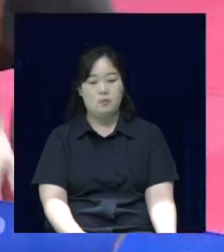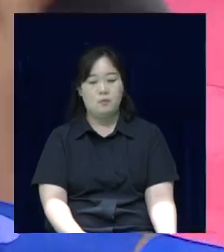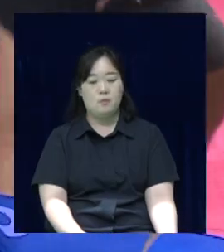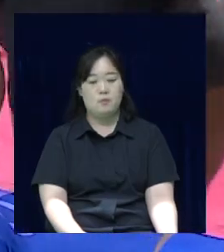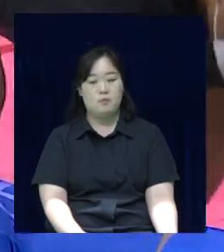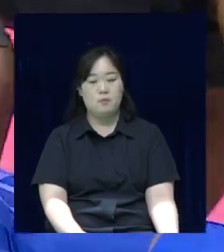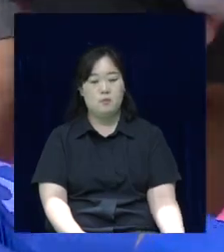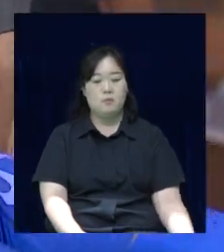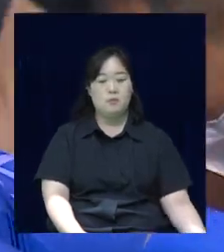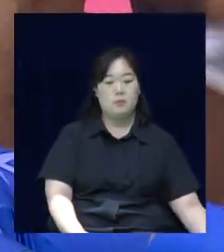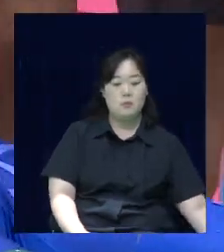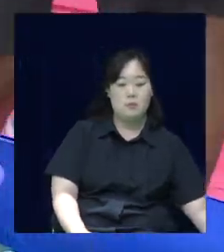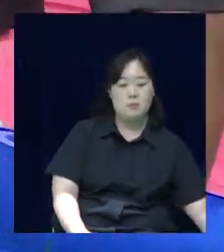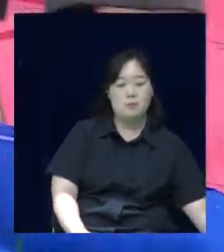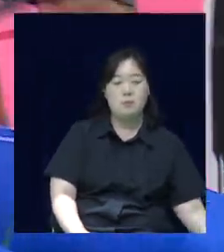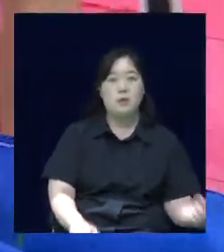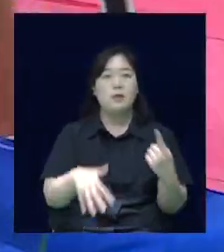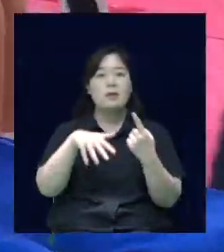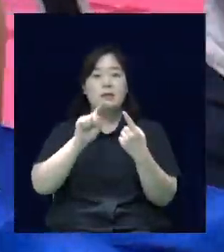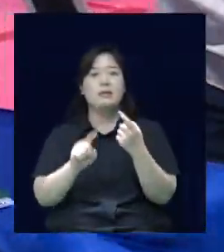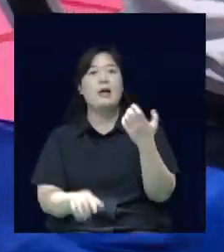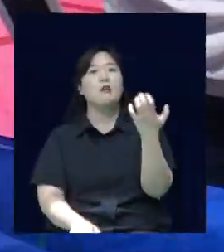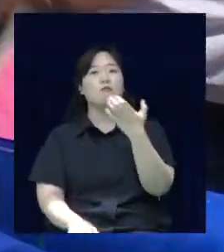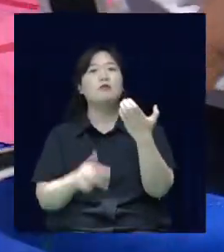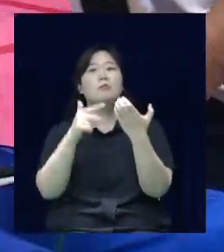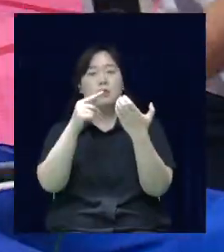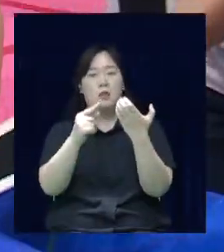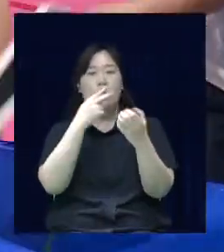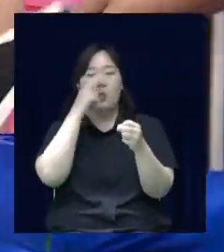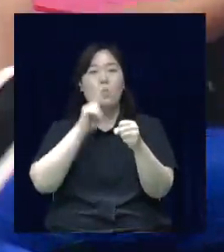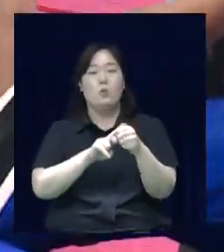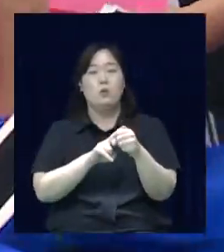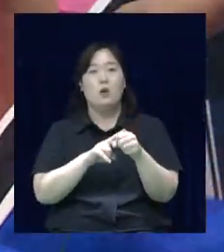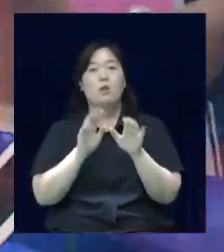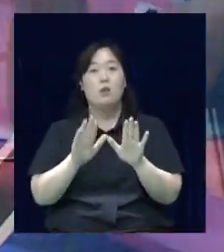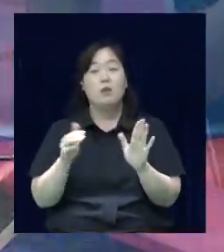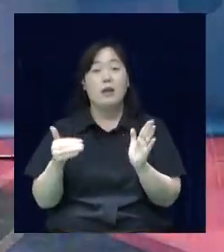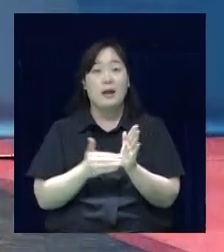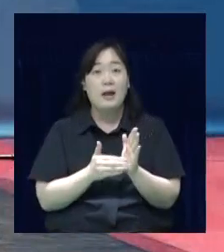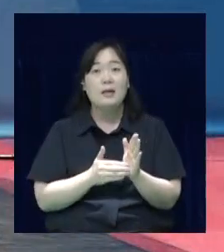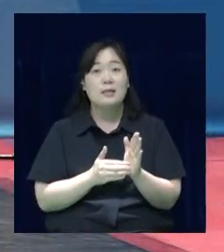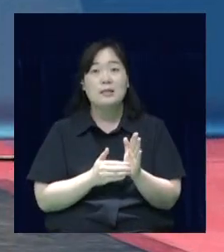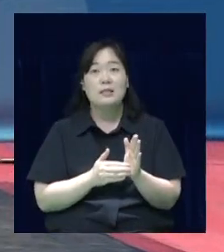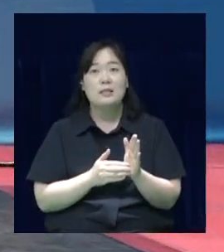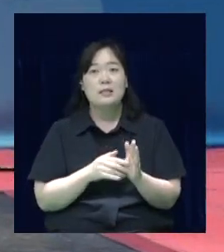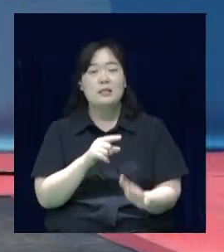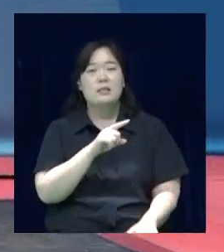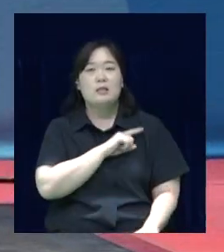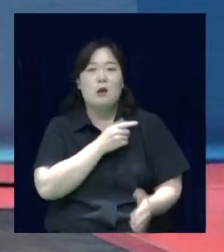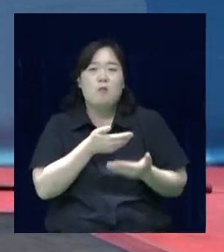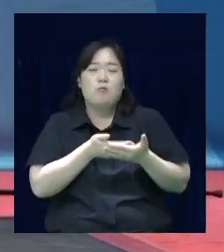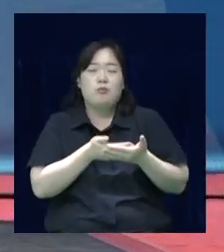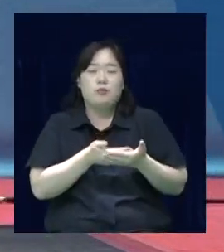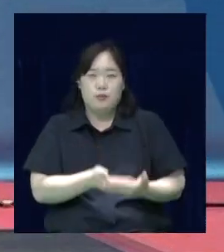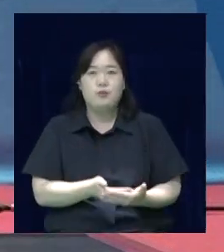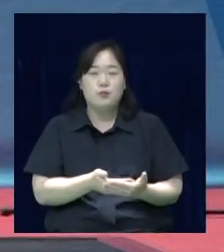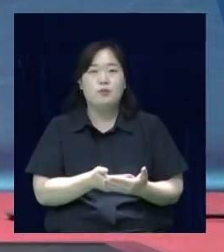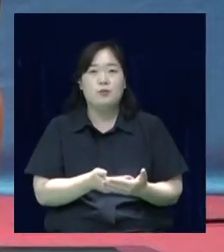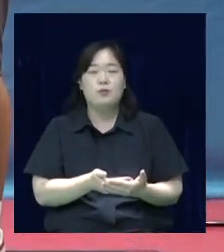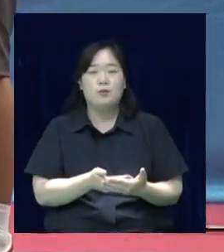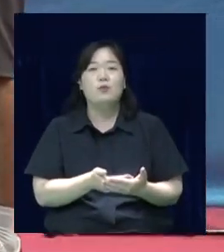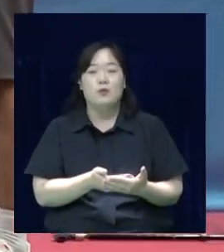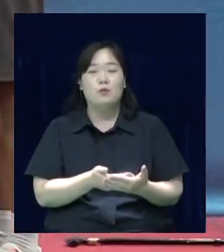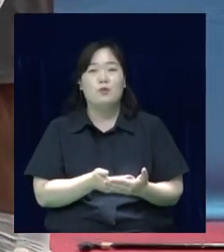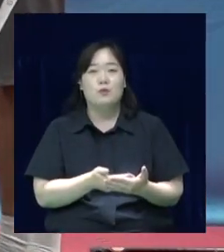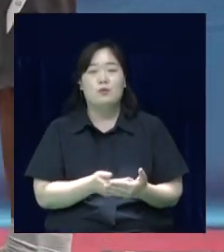1차 시도는 90kg. 지금 현재까지는 또 가장 중량이 높은 네. 또 선택을 한